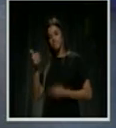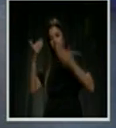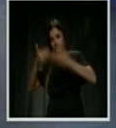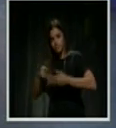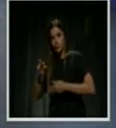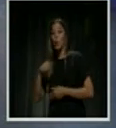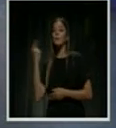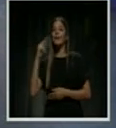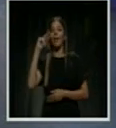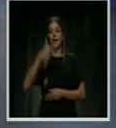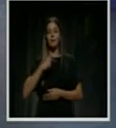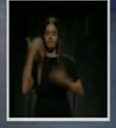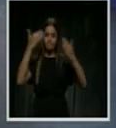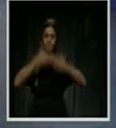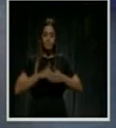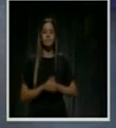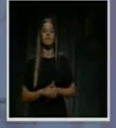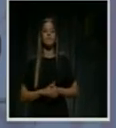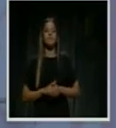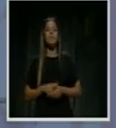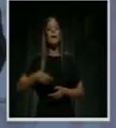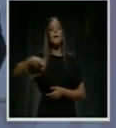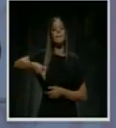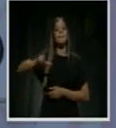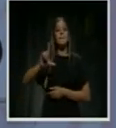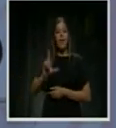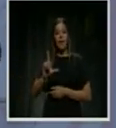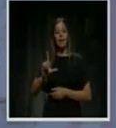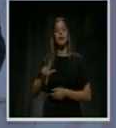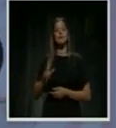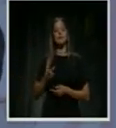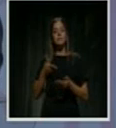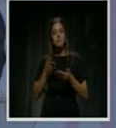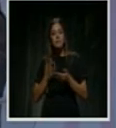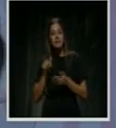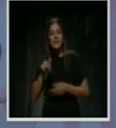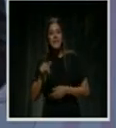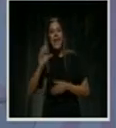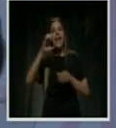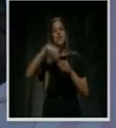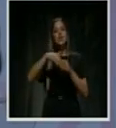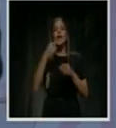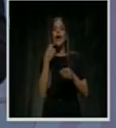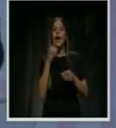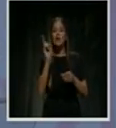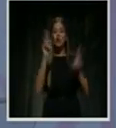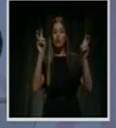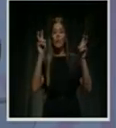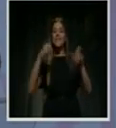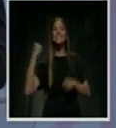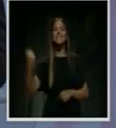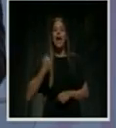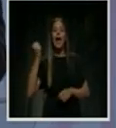l-oħra. Naħa l-oħra l-Partit Laburista resaq għal din l-elezzjoni bil-kampanja is-saħħa lill-Maltin. Kif tispjega kif imsejsa